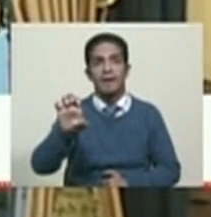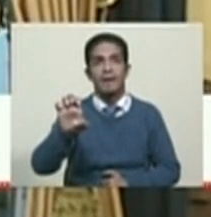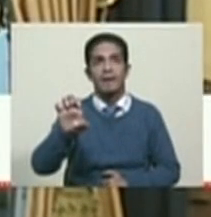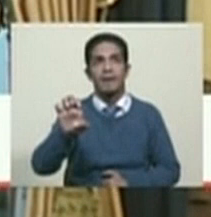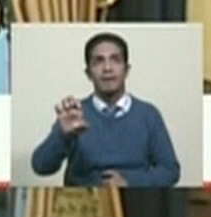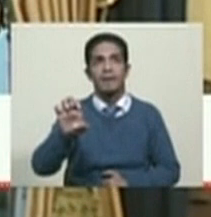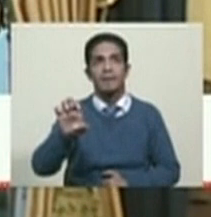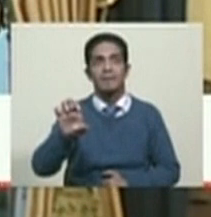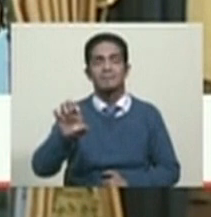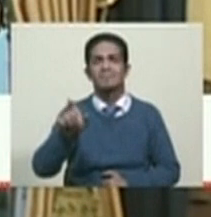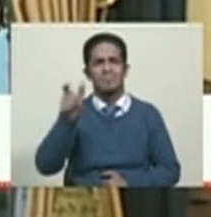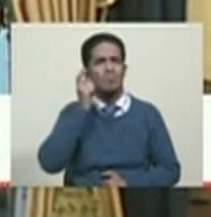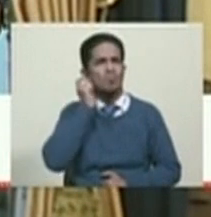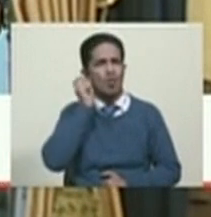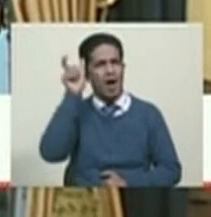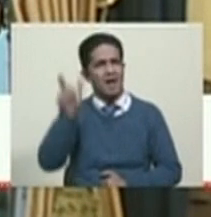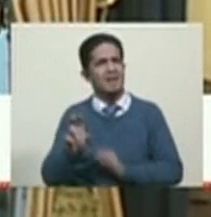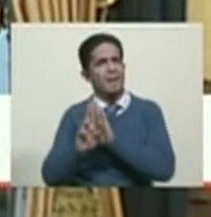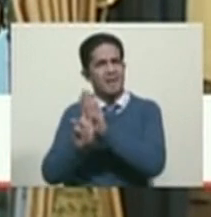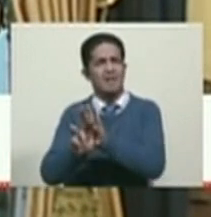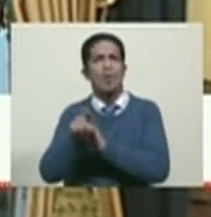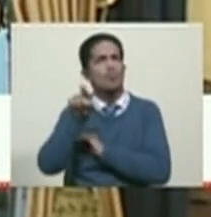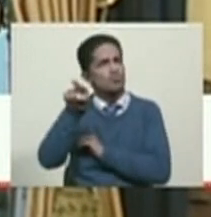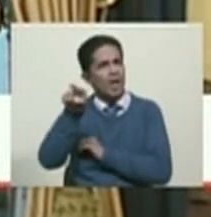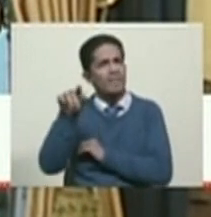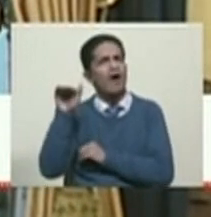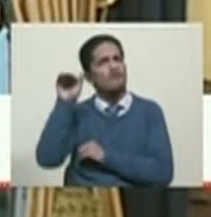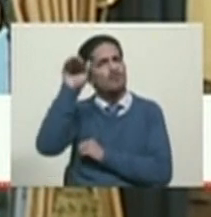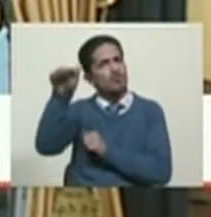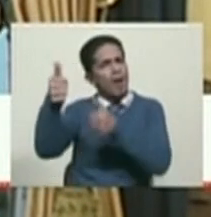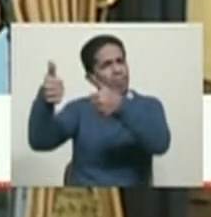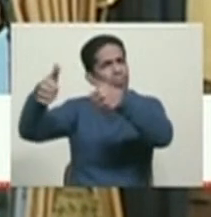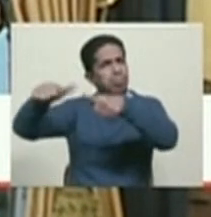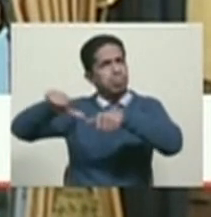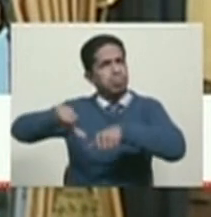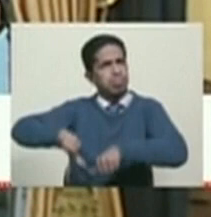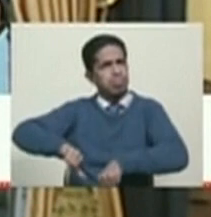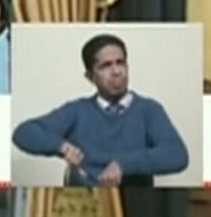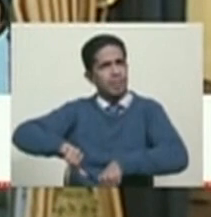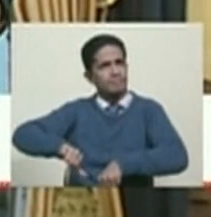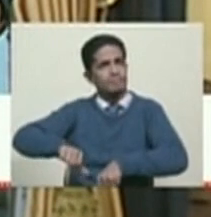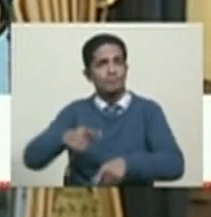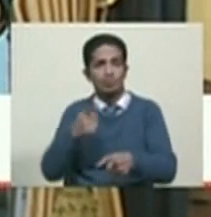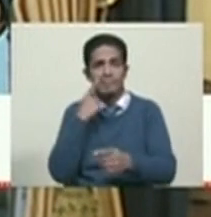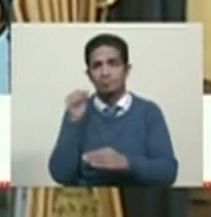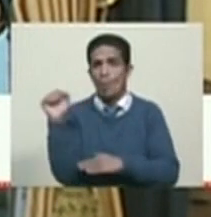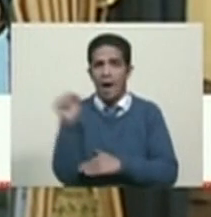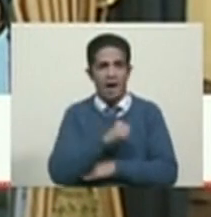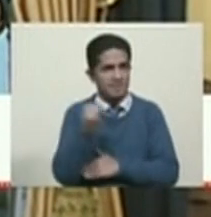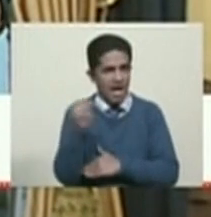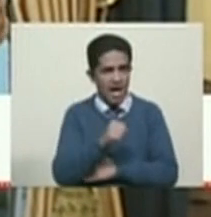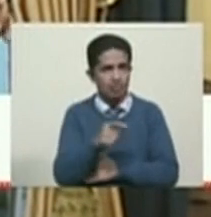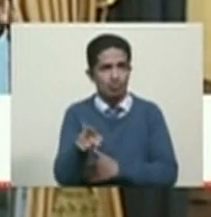Европейский Союз и Федерико Могерини обречены на провал, если они продолжат слушать и слушаться венесуэльских крайне правых.